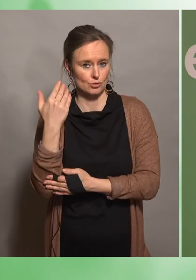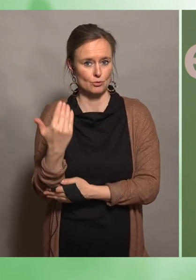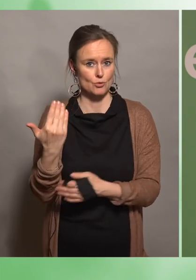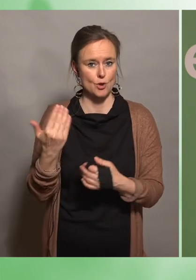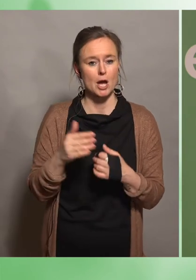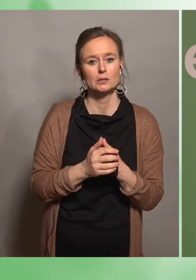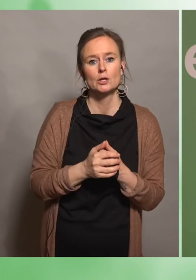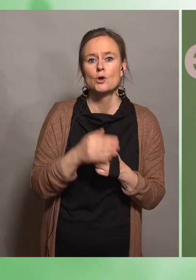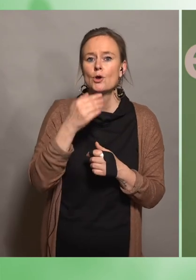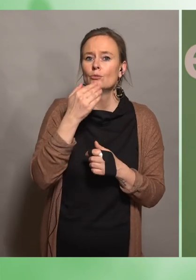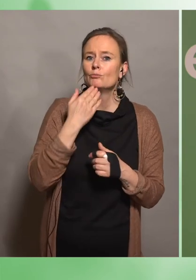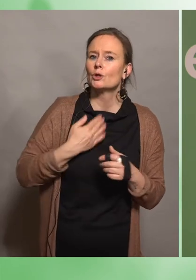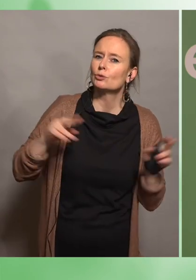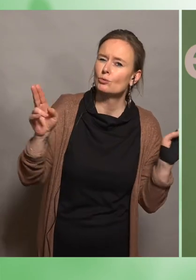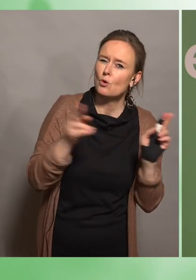die